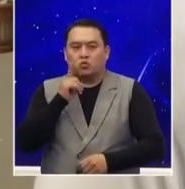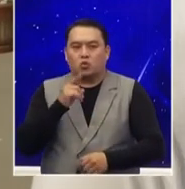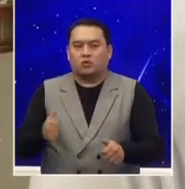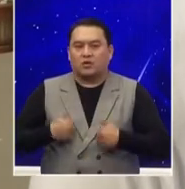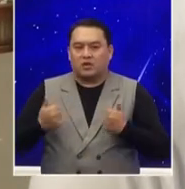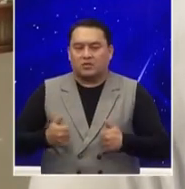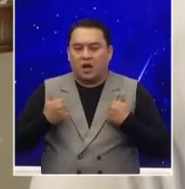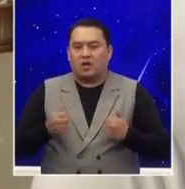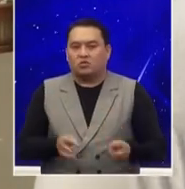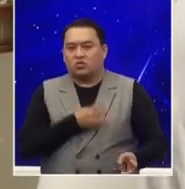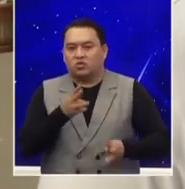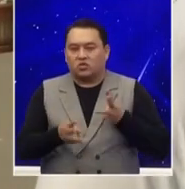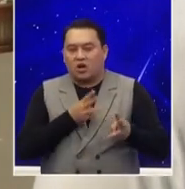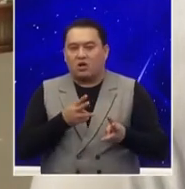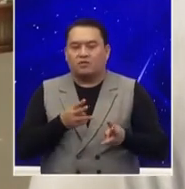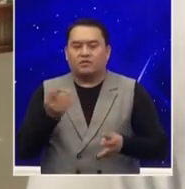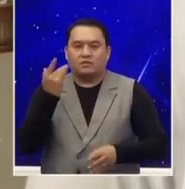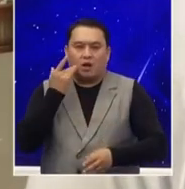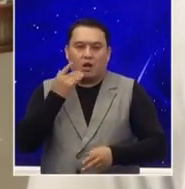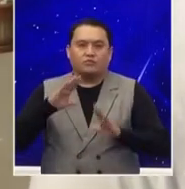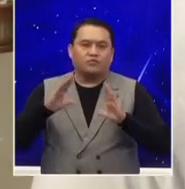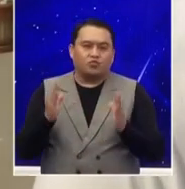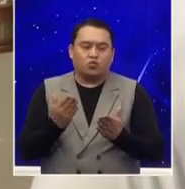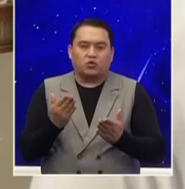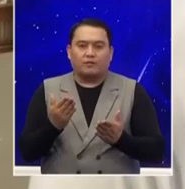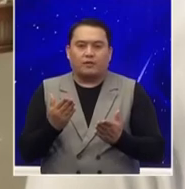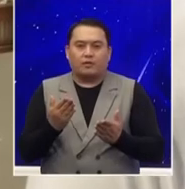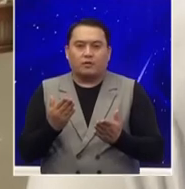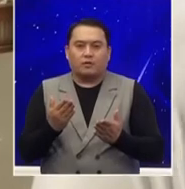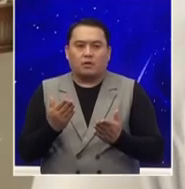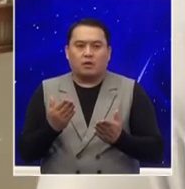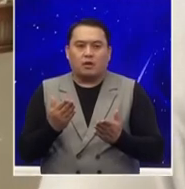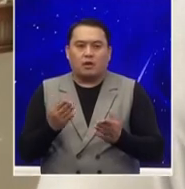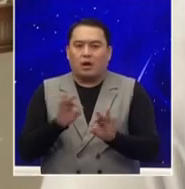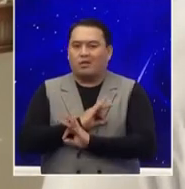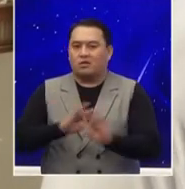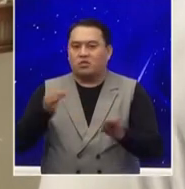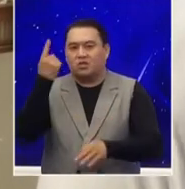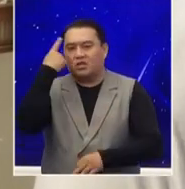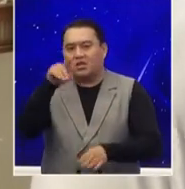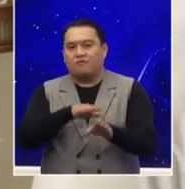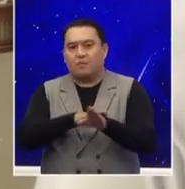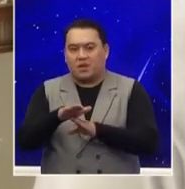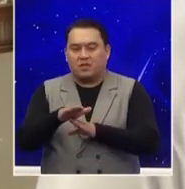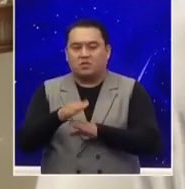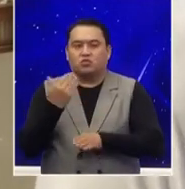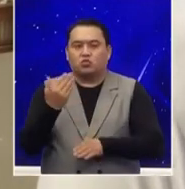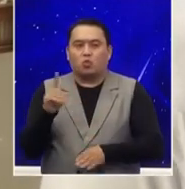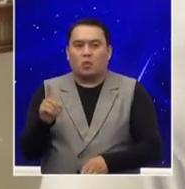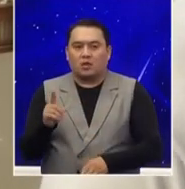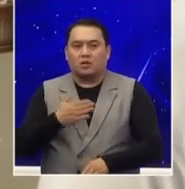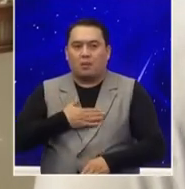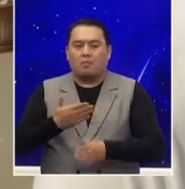мы знаем много случаев когда какие-то очень отличные идеи были реализованы за счет того что